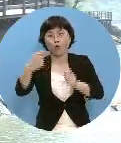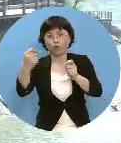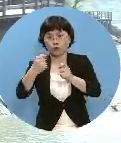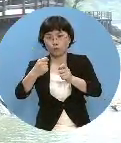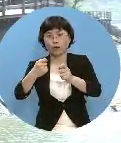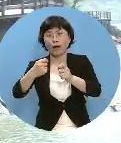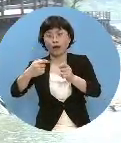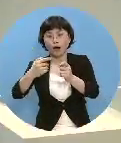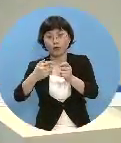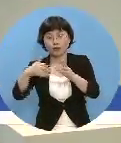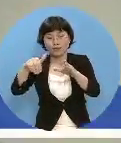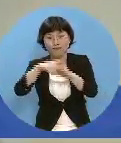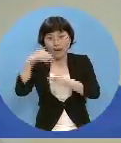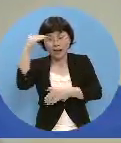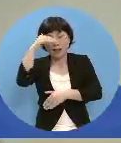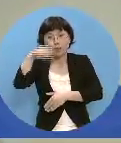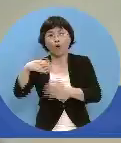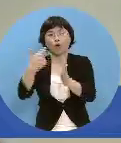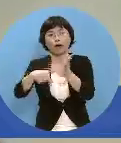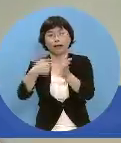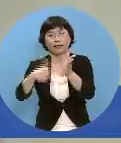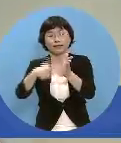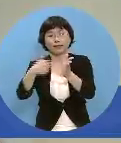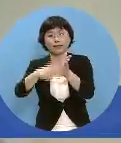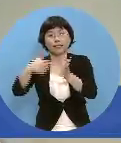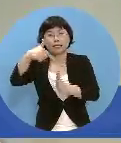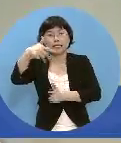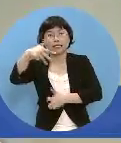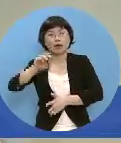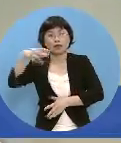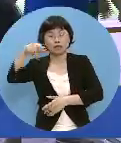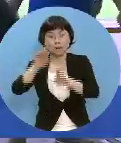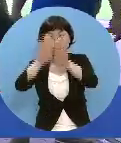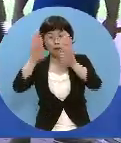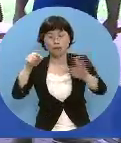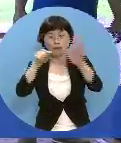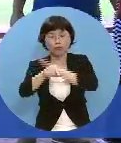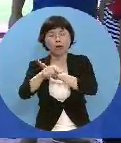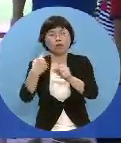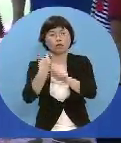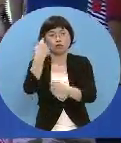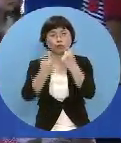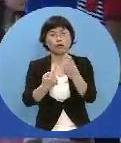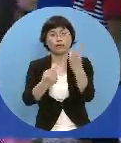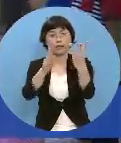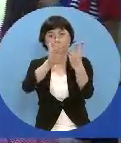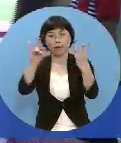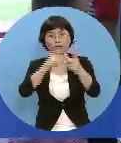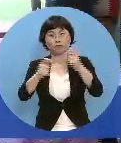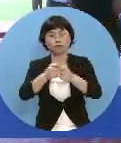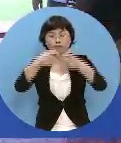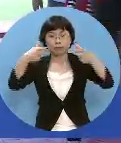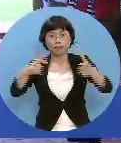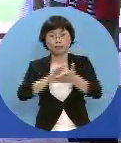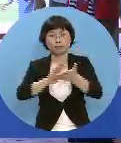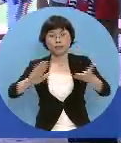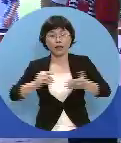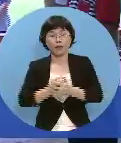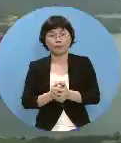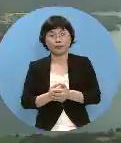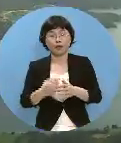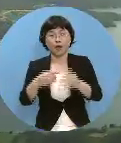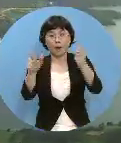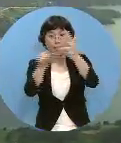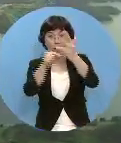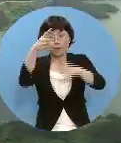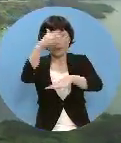주변 관광지인 강진 청자 박물관의 방문객이 지난해보다 3배나 증가했습니다. 한편 전라남도는